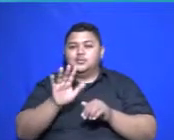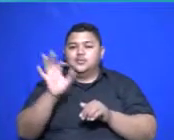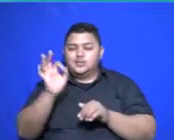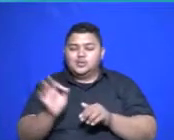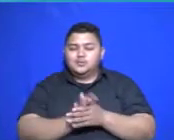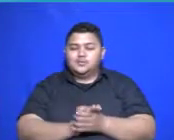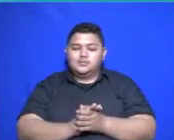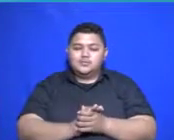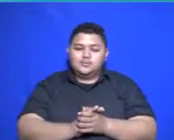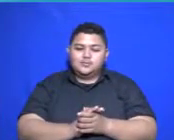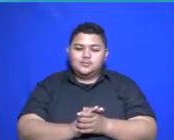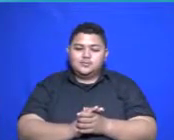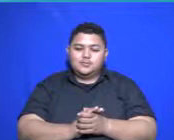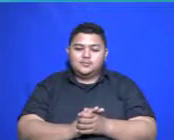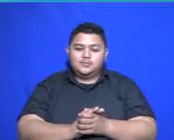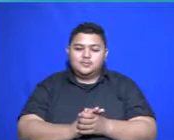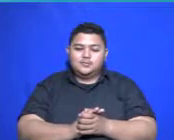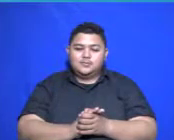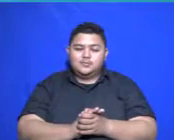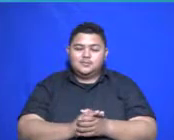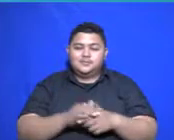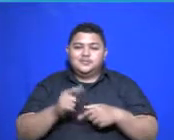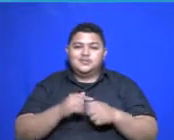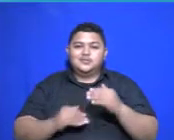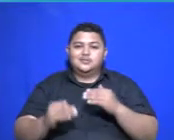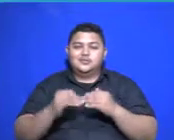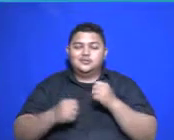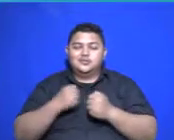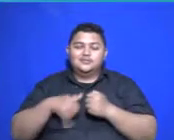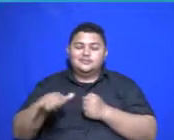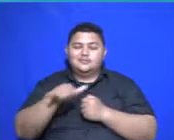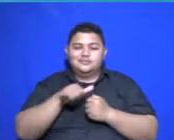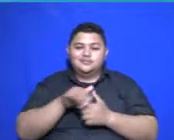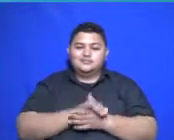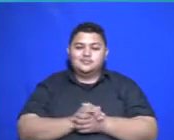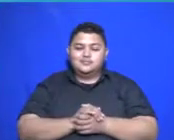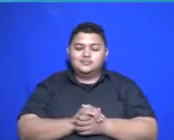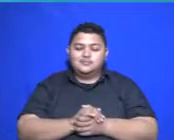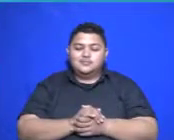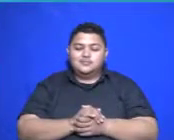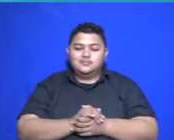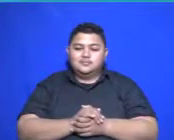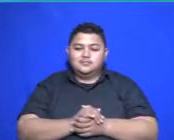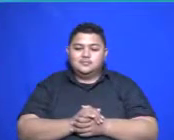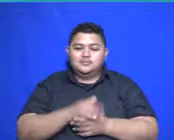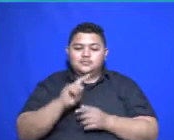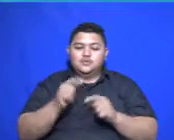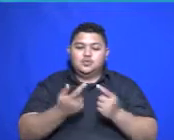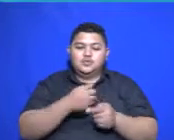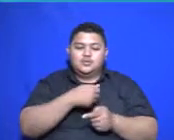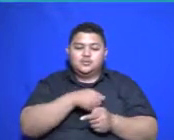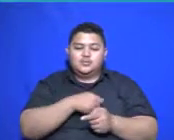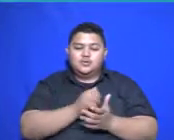1,65%. Ya, dengan sinergi kita bersama semua pihak dengan kementerian, ada 17